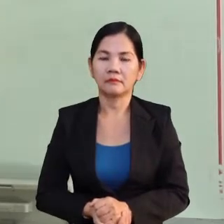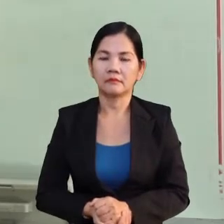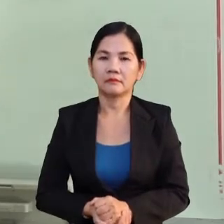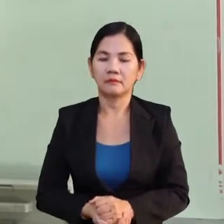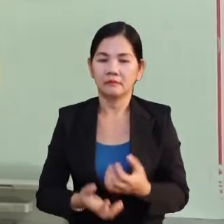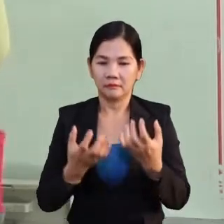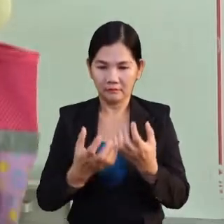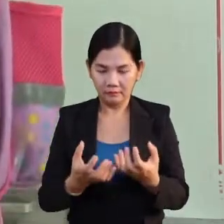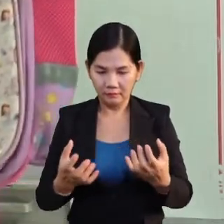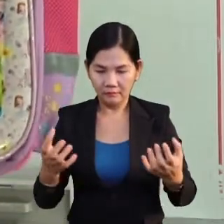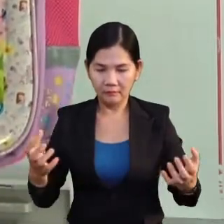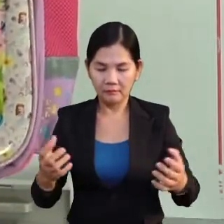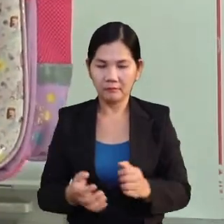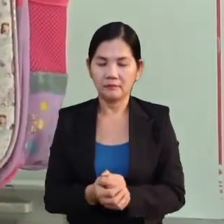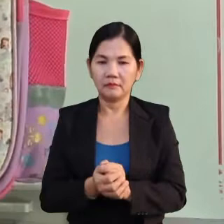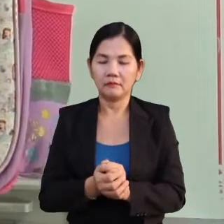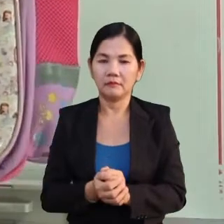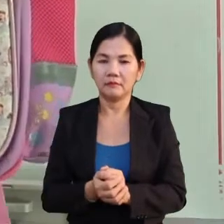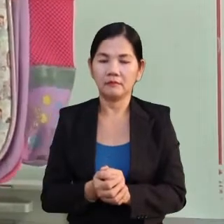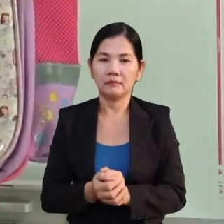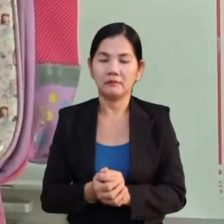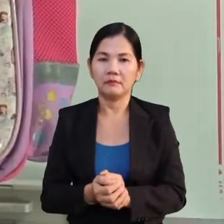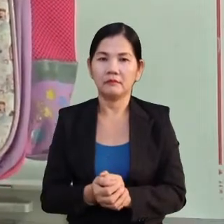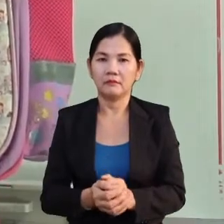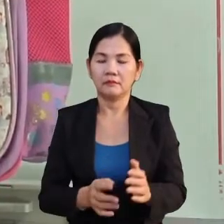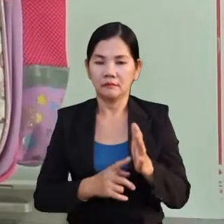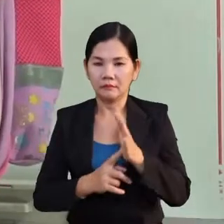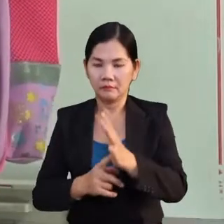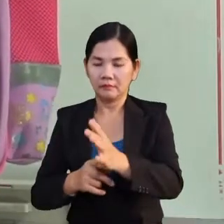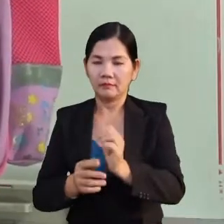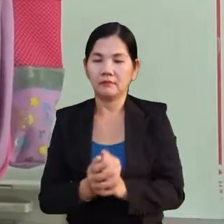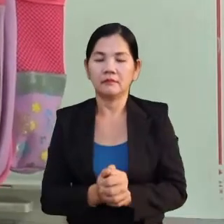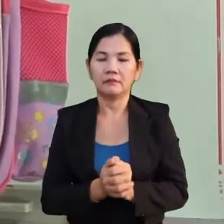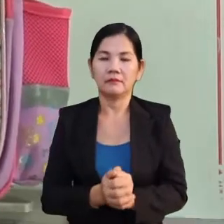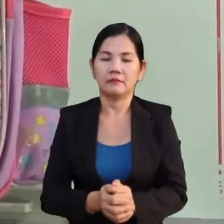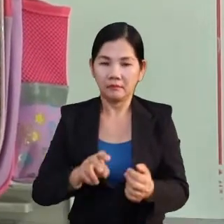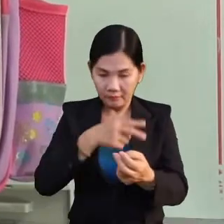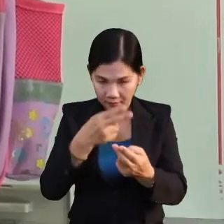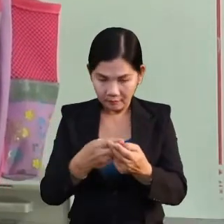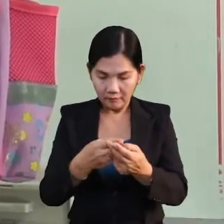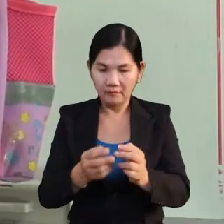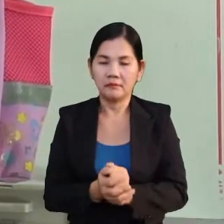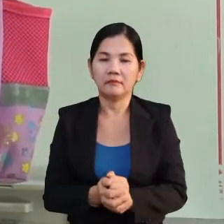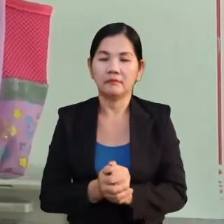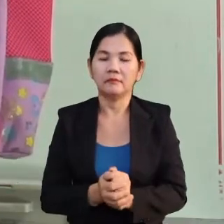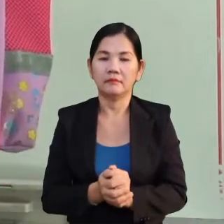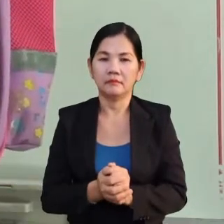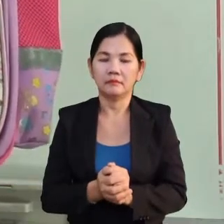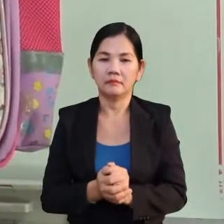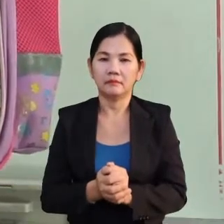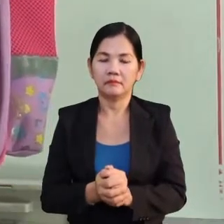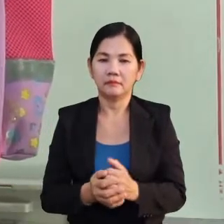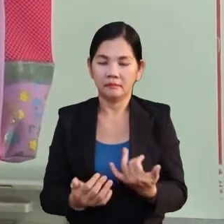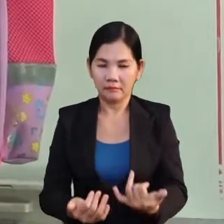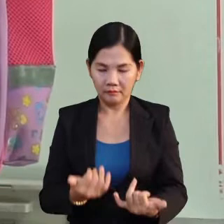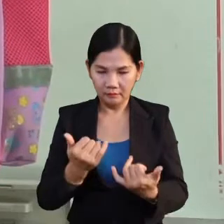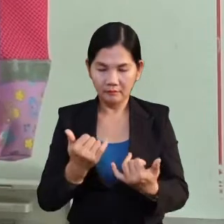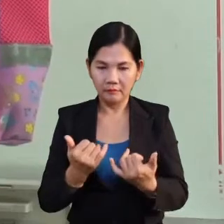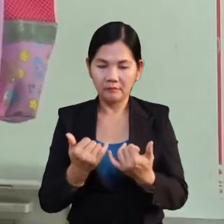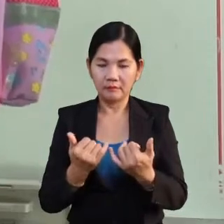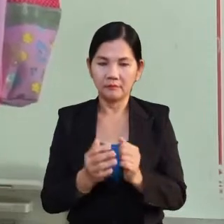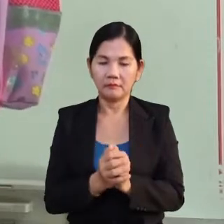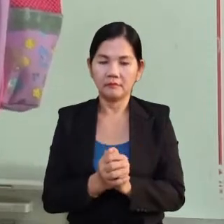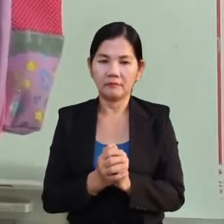ម្ភារៈដែលកូនបានអ្នកគ្រូបានបង្ហាញឲ្យកូនបានឆ្លើយអំបញ្ញមិញនេះកូនចាំផ្ទៀងផ្ទាត់មើល